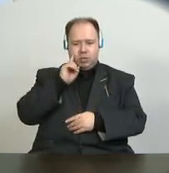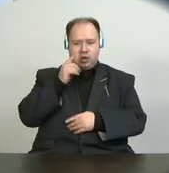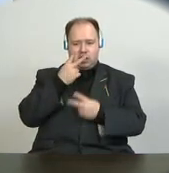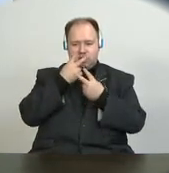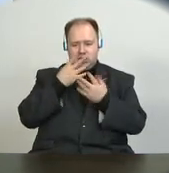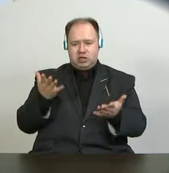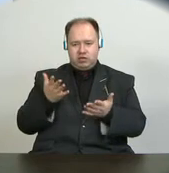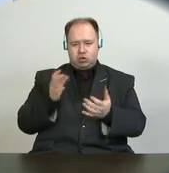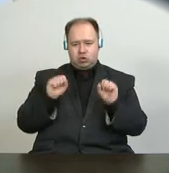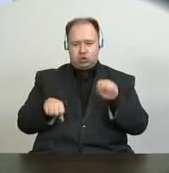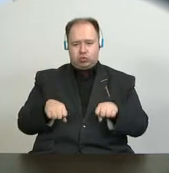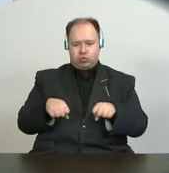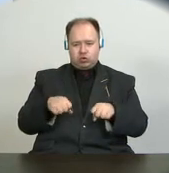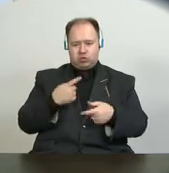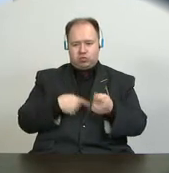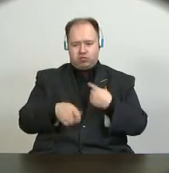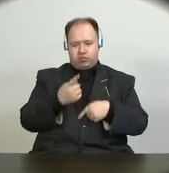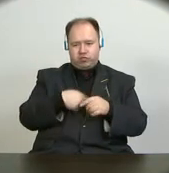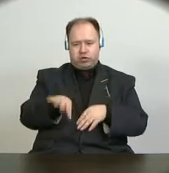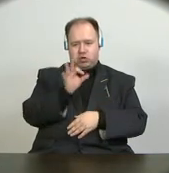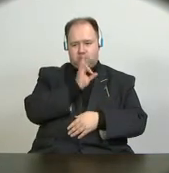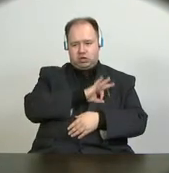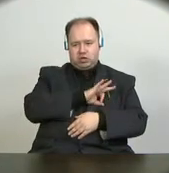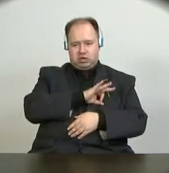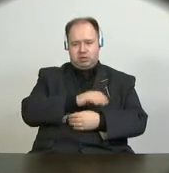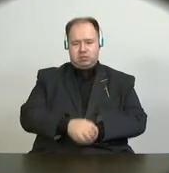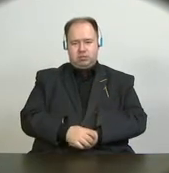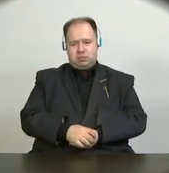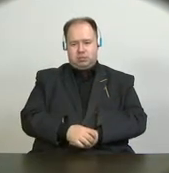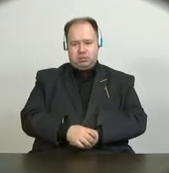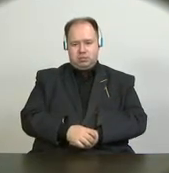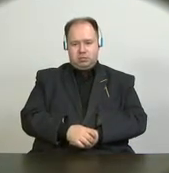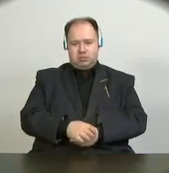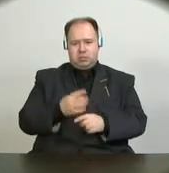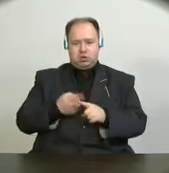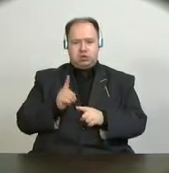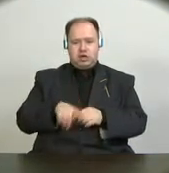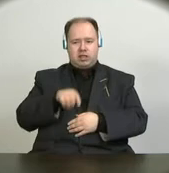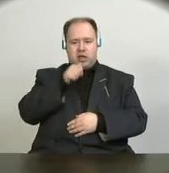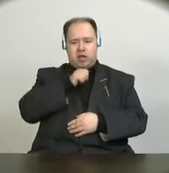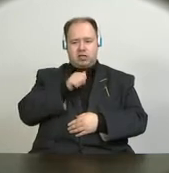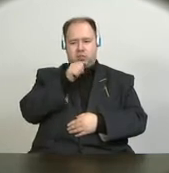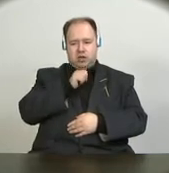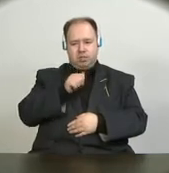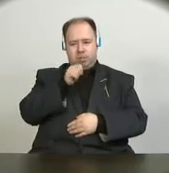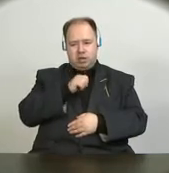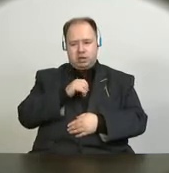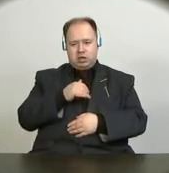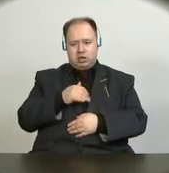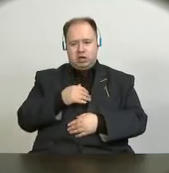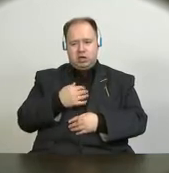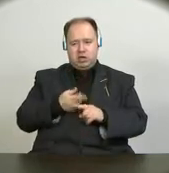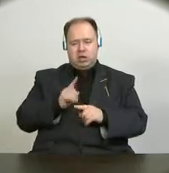вижу способов и смысла как вы скорее экспериментируете вообще в этом поле мы экспериментируем для вас некоторых